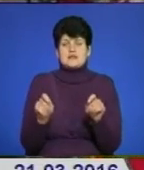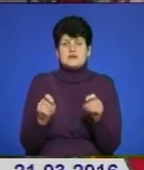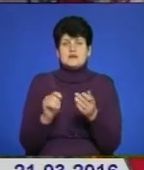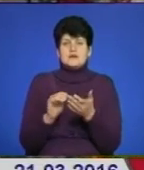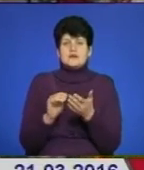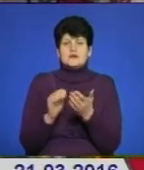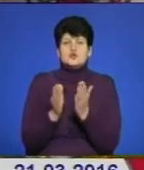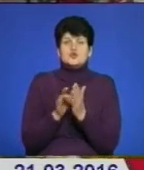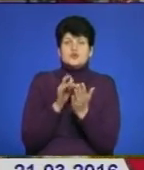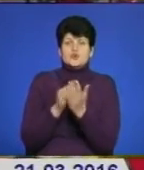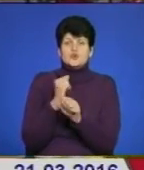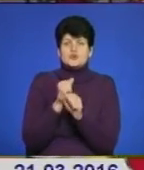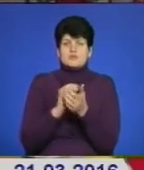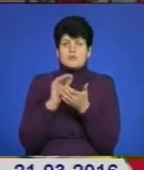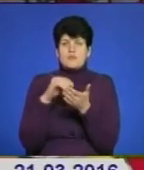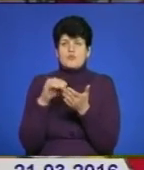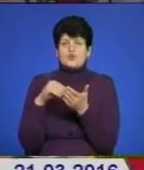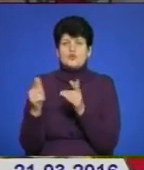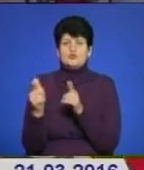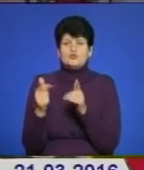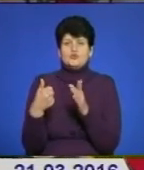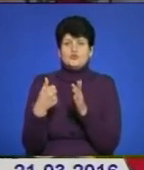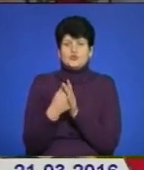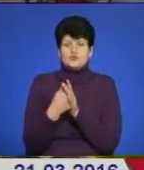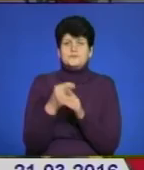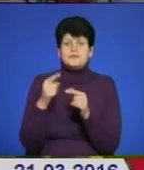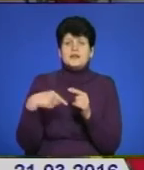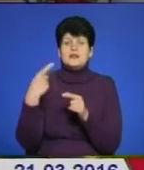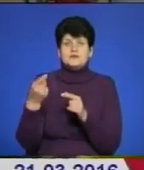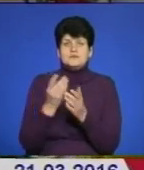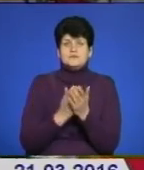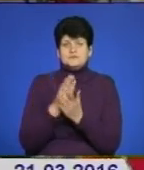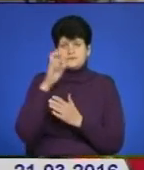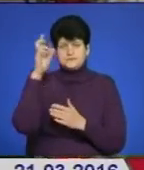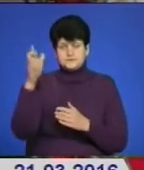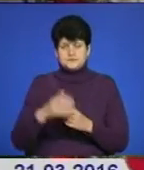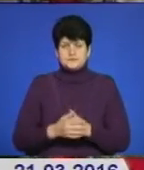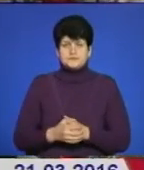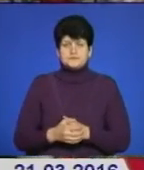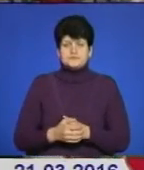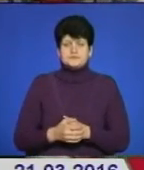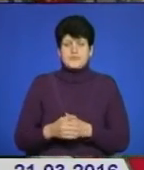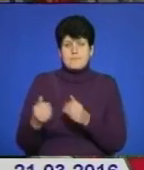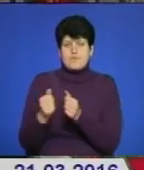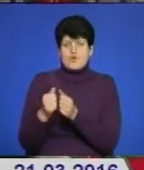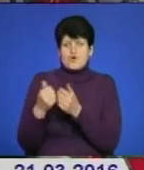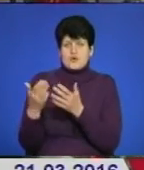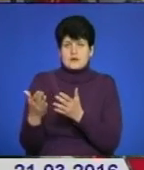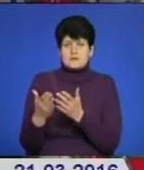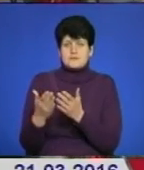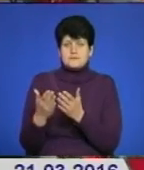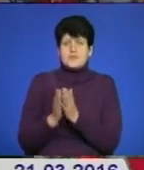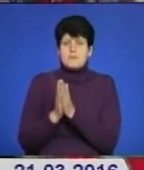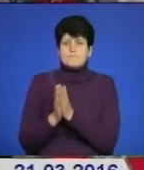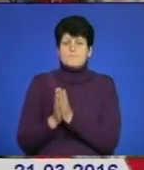відповідні позначки, готуючись до чергової літургії. Поряд